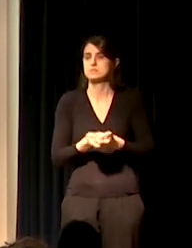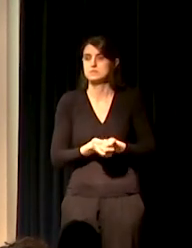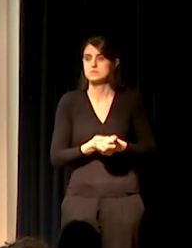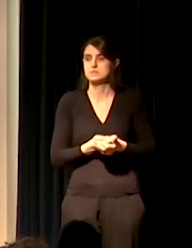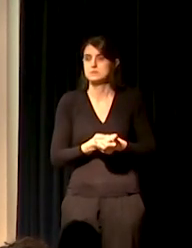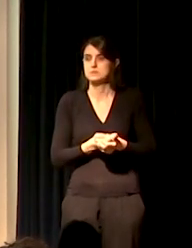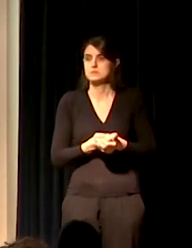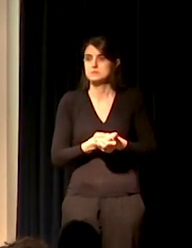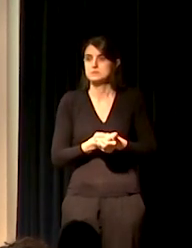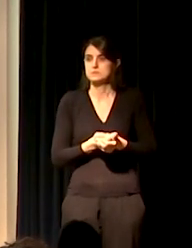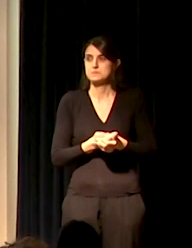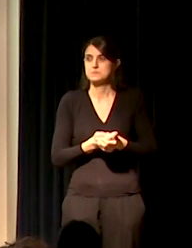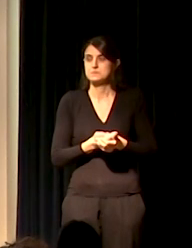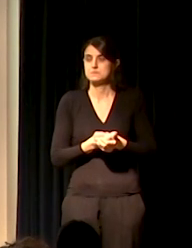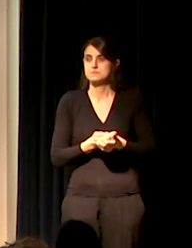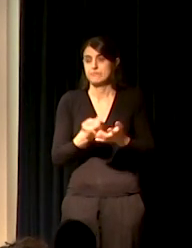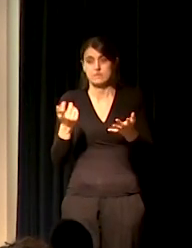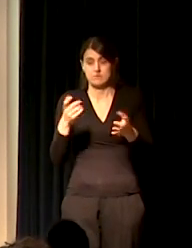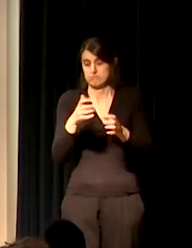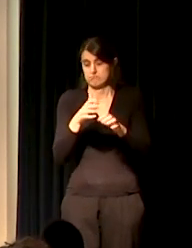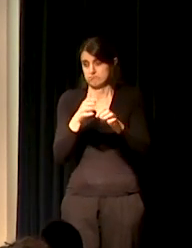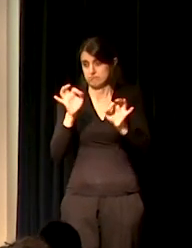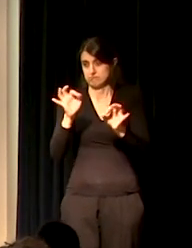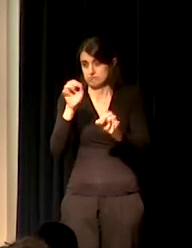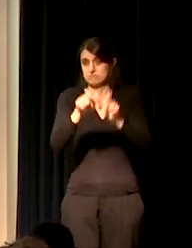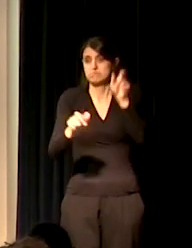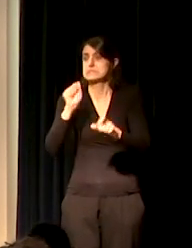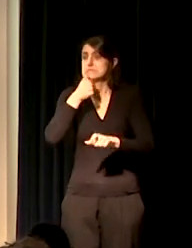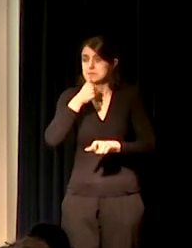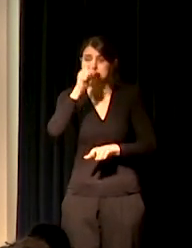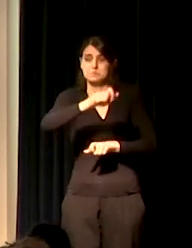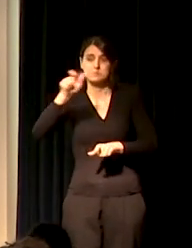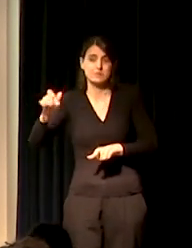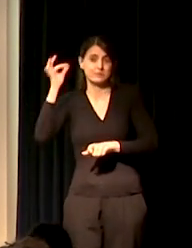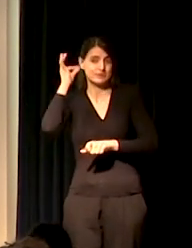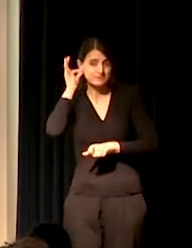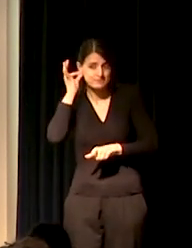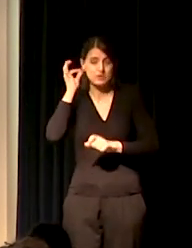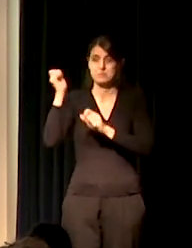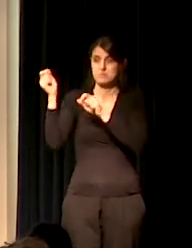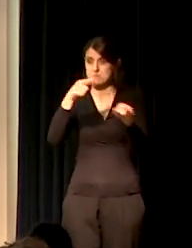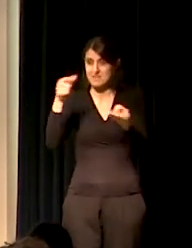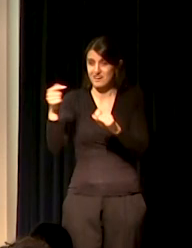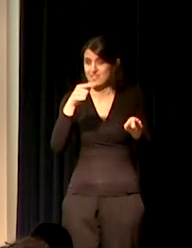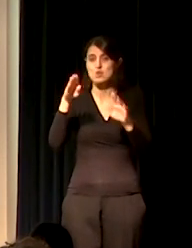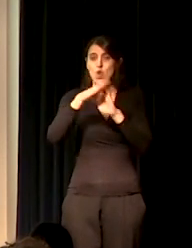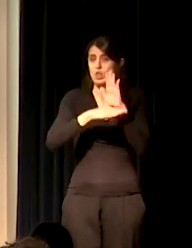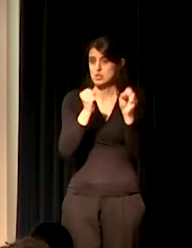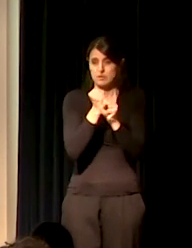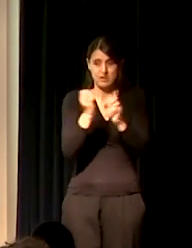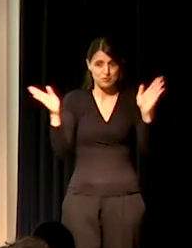treball de les cures. Com sabeu, en aquest cas són dones, són immigrades, moltes vegades en situació irregular, amb moltes dificultats per